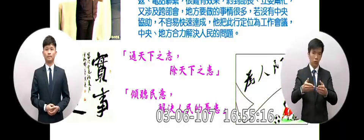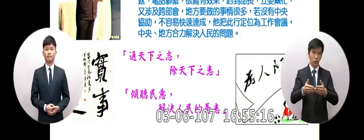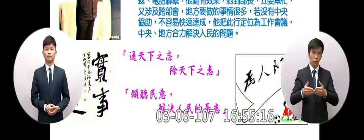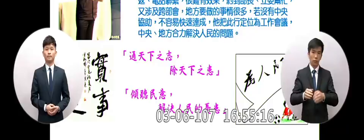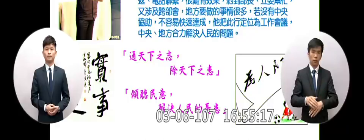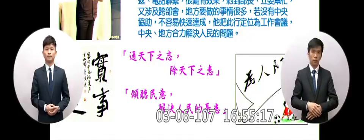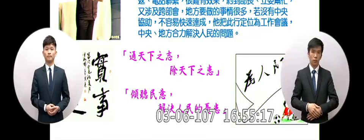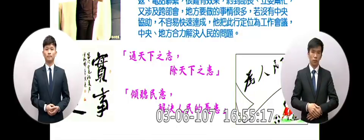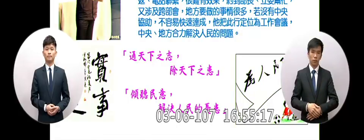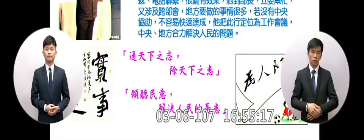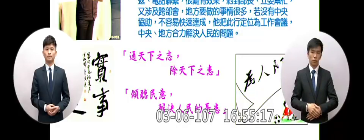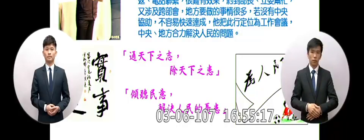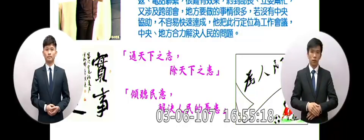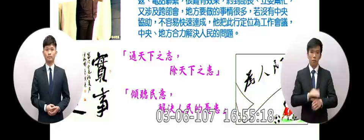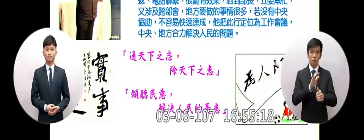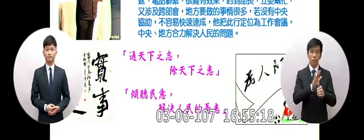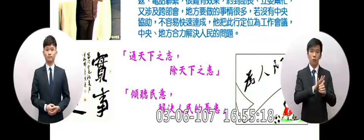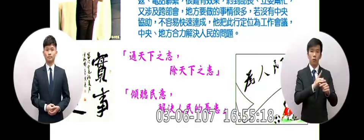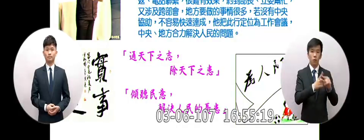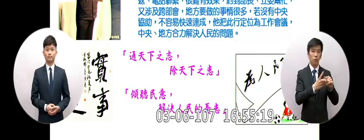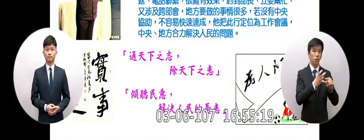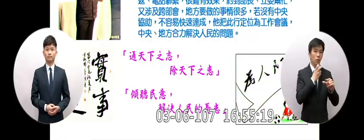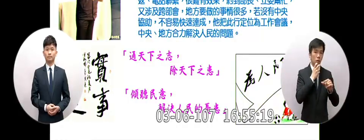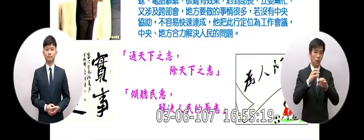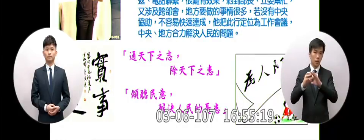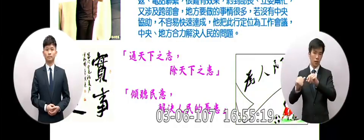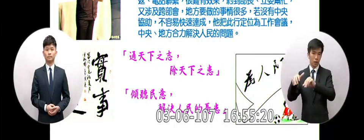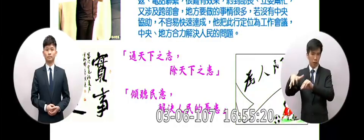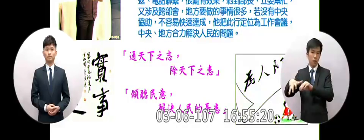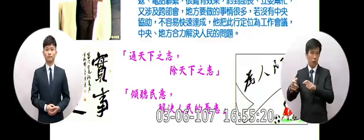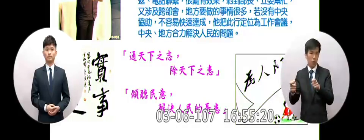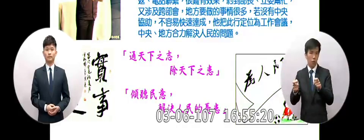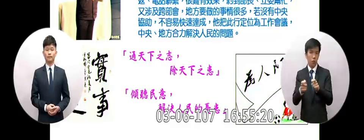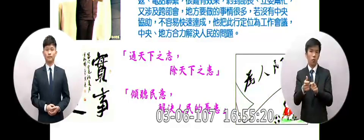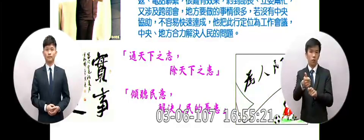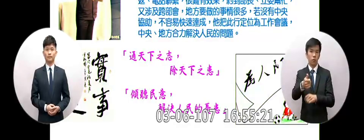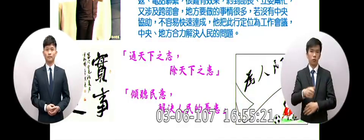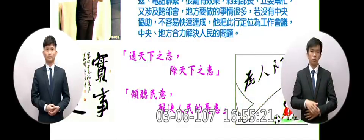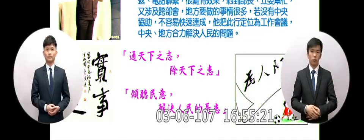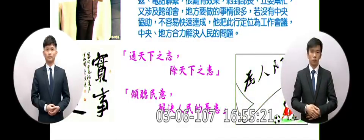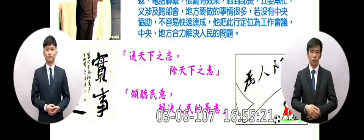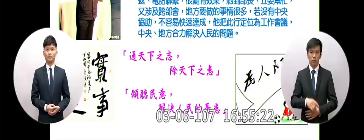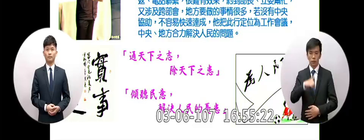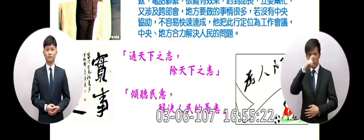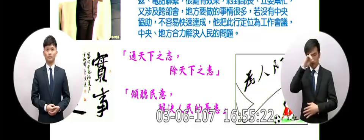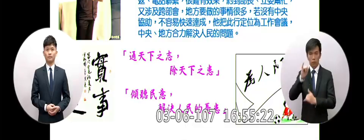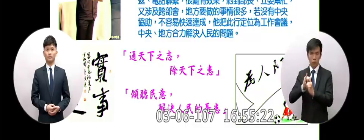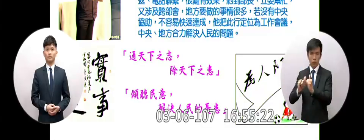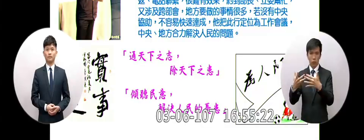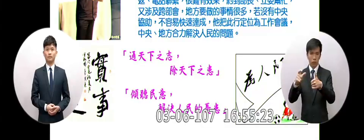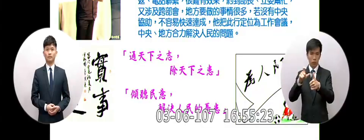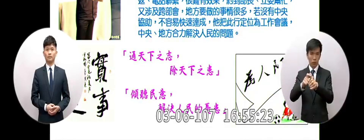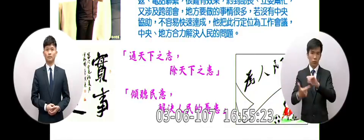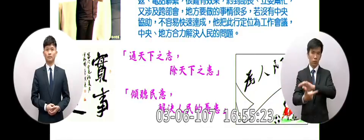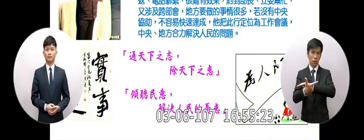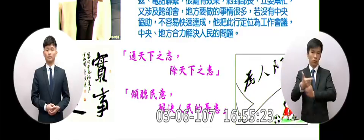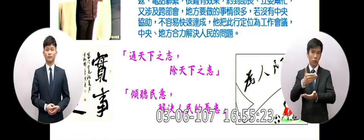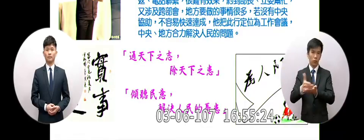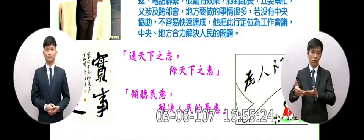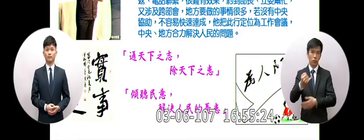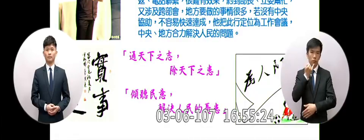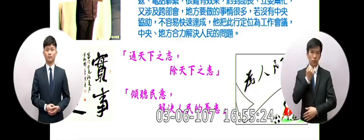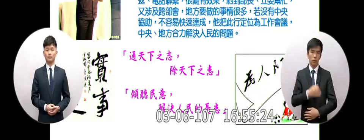央地方的一些距离，让我们的人民的解决的问题能够获得解决，这个是院长